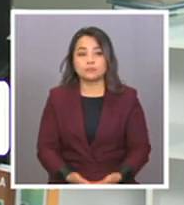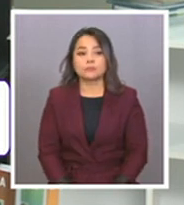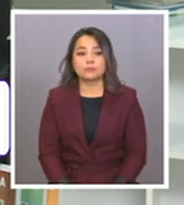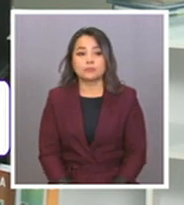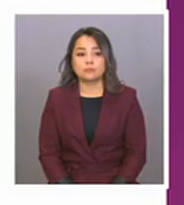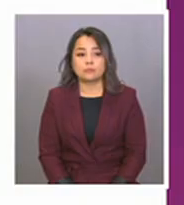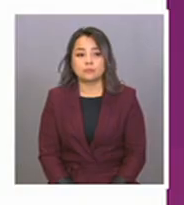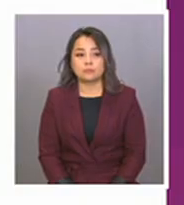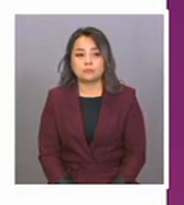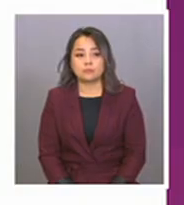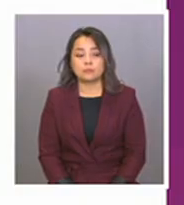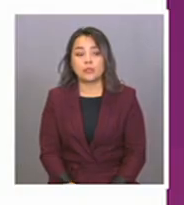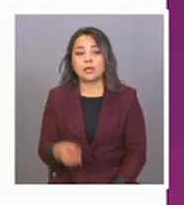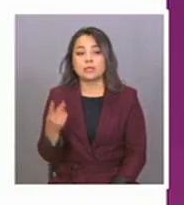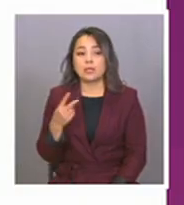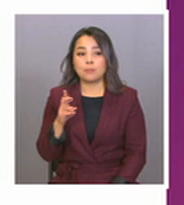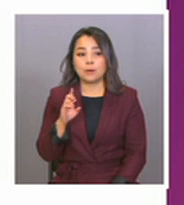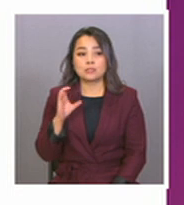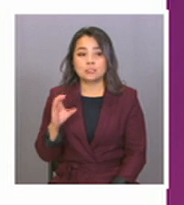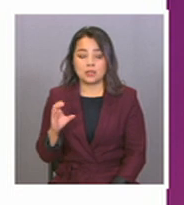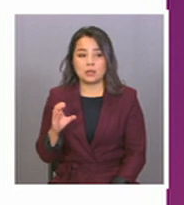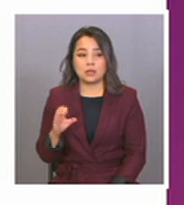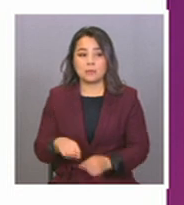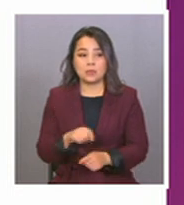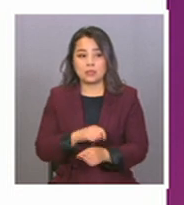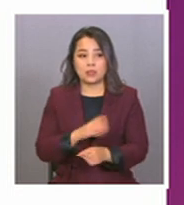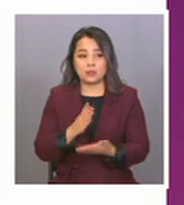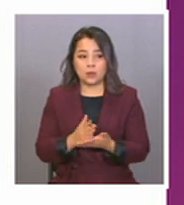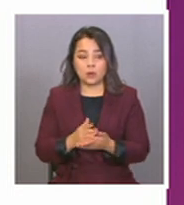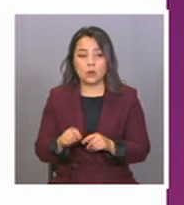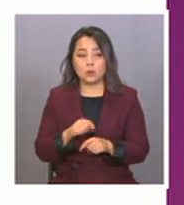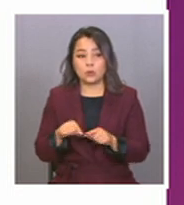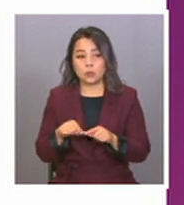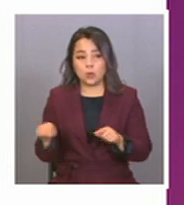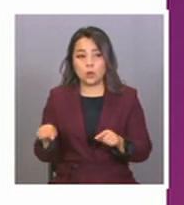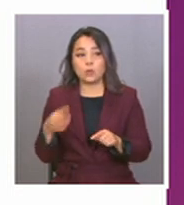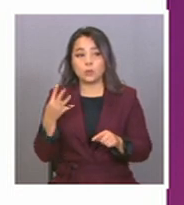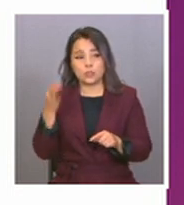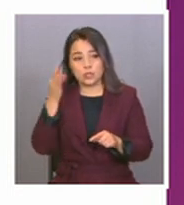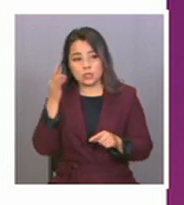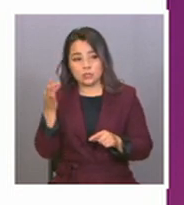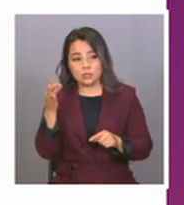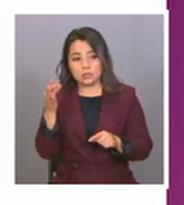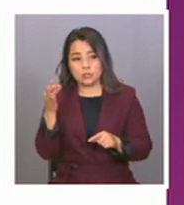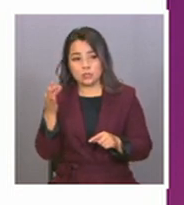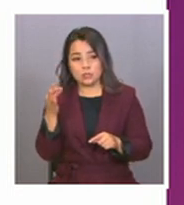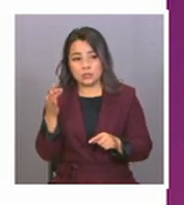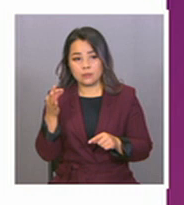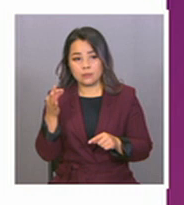Келесі екінші, Б, С векторы. Б, С векторының ұзындығы 4-ке тең. Векторды